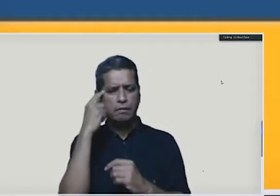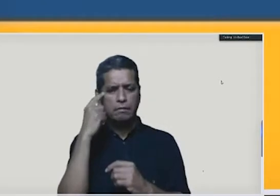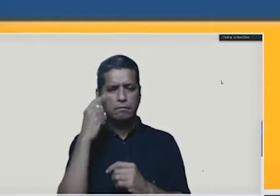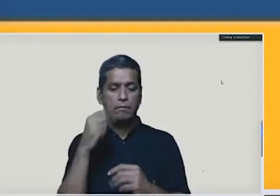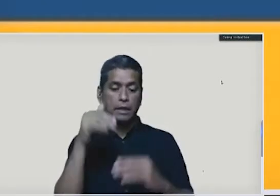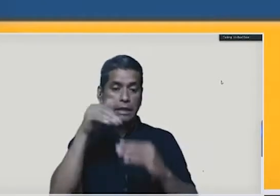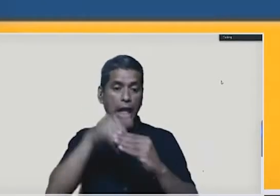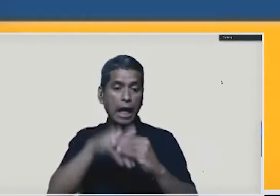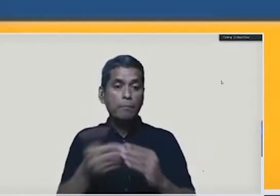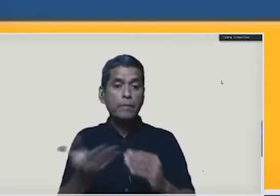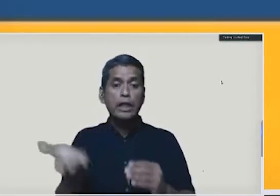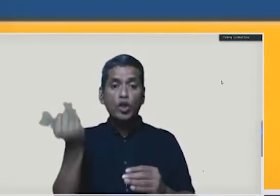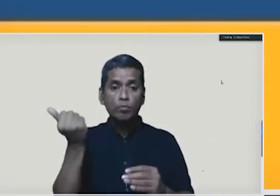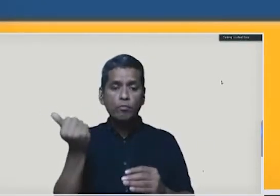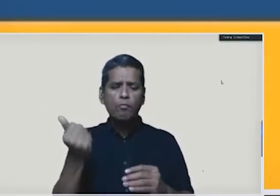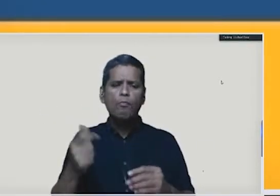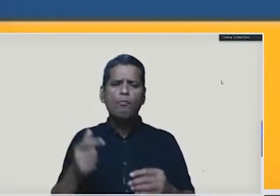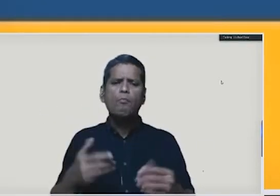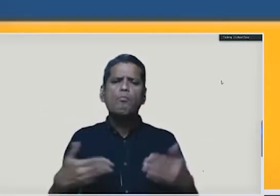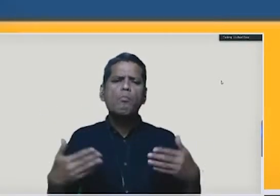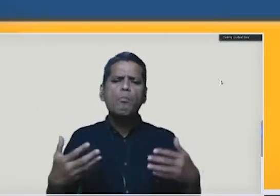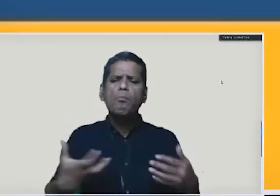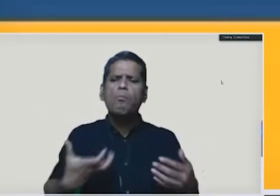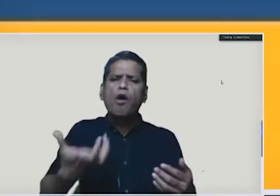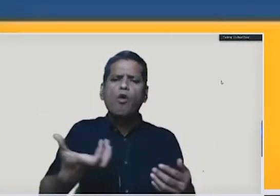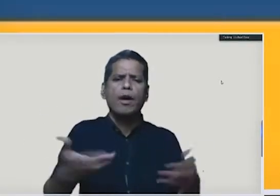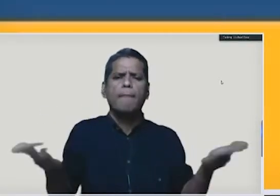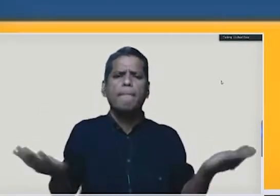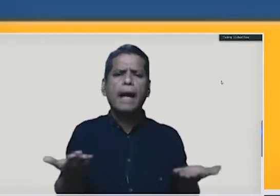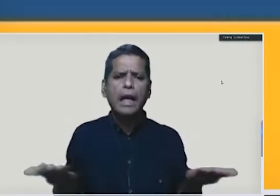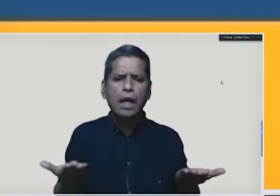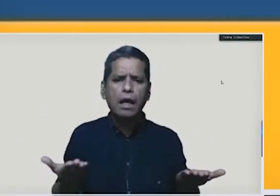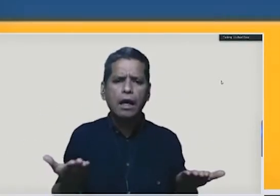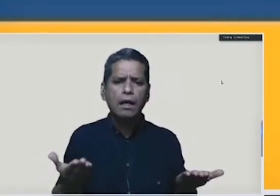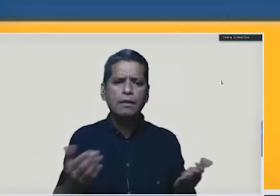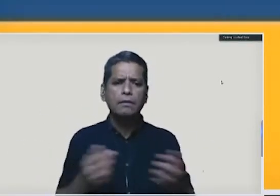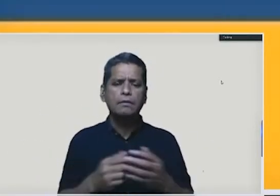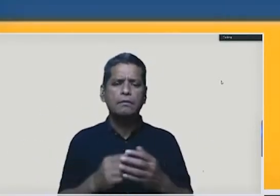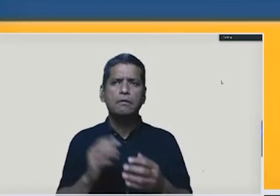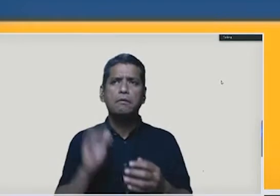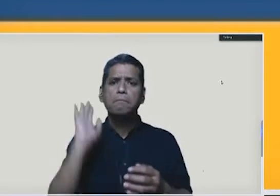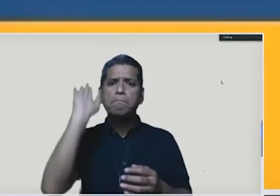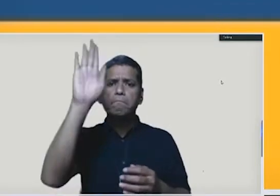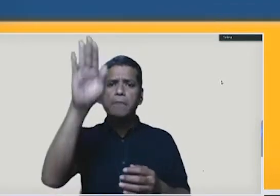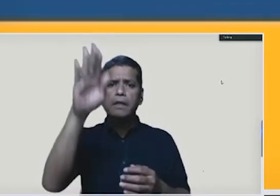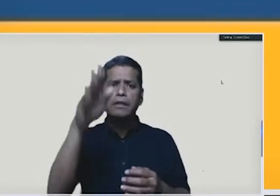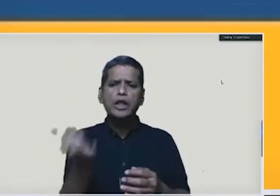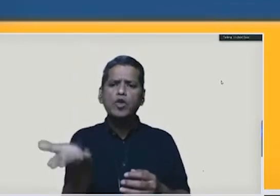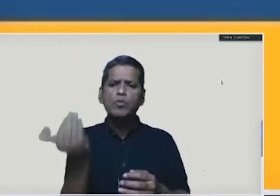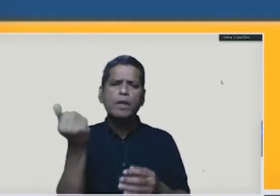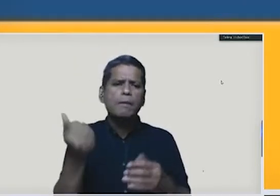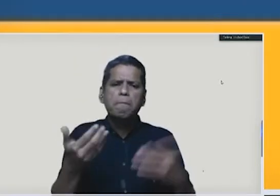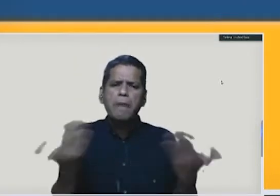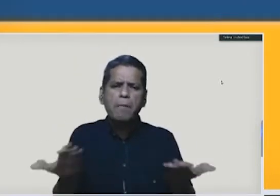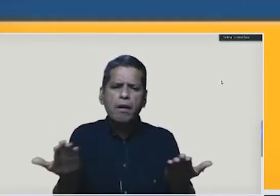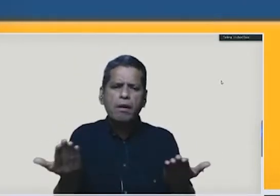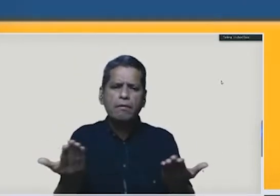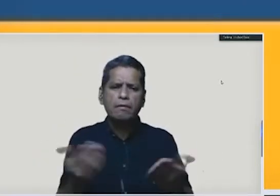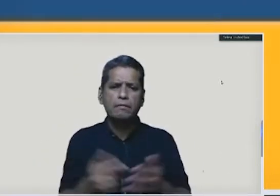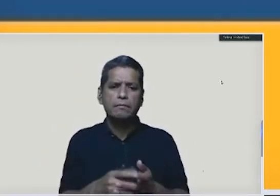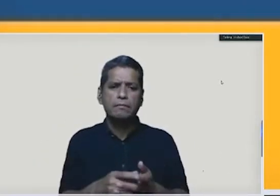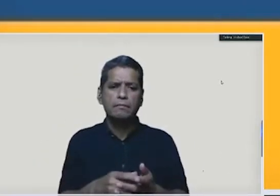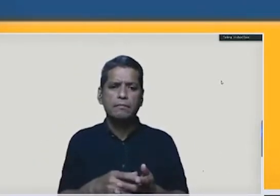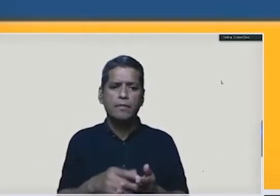kemana apa ujung daripada kehidupan saya ini apa nasib